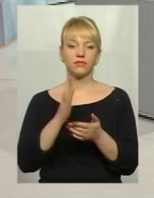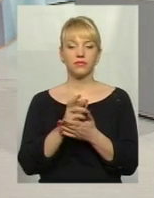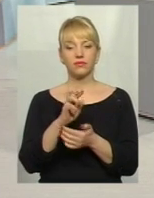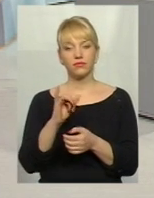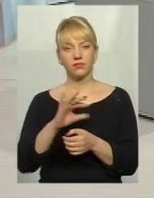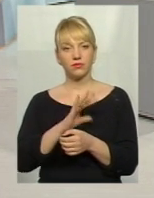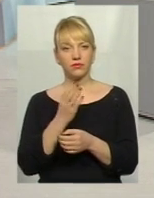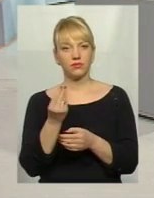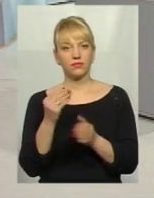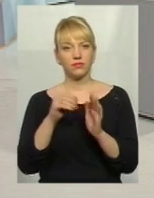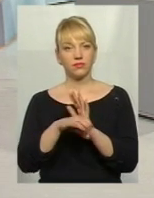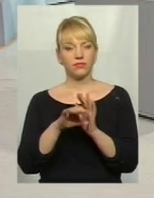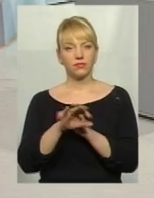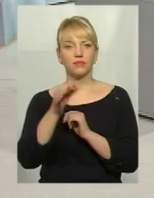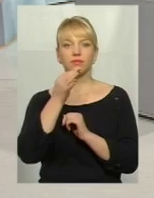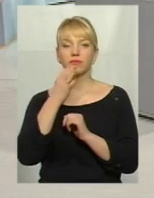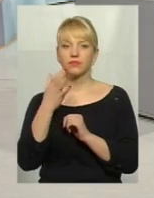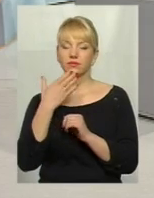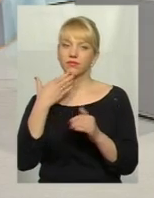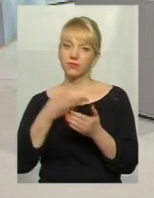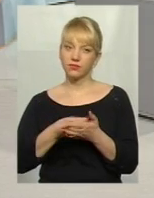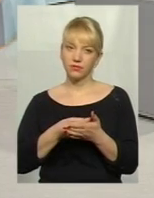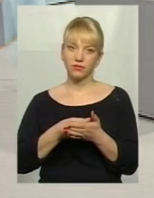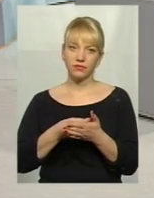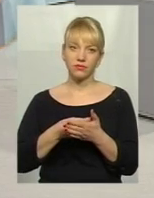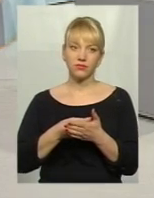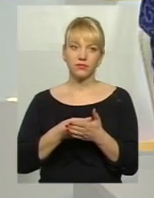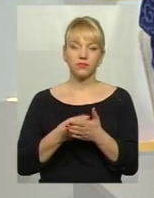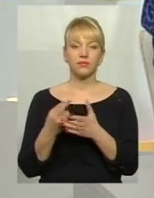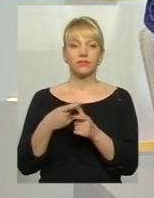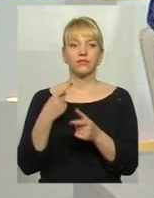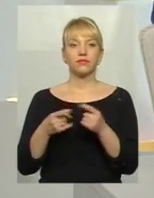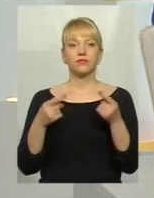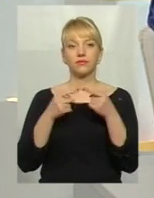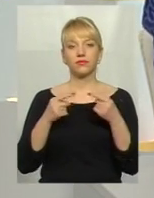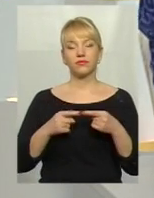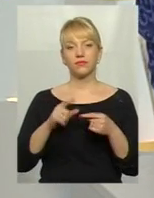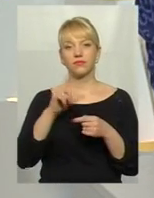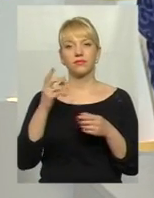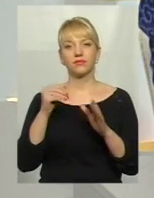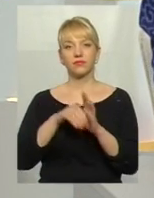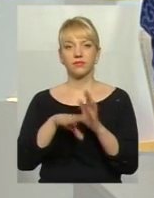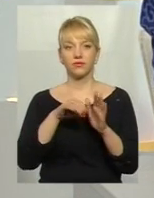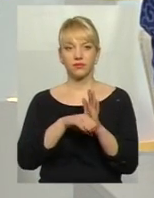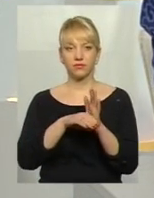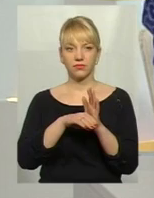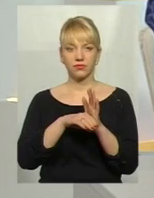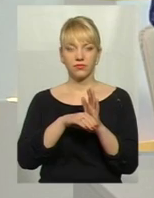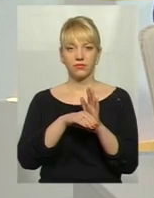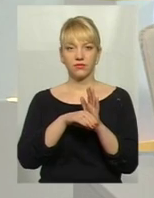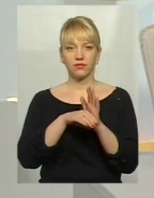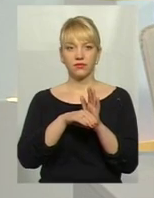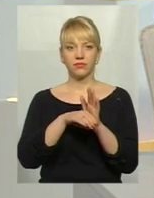бути інвестиційно приваблива по-своєму. Чи визначилися з інвестиційними,